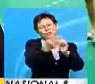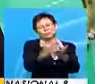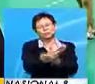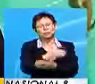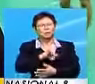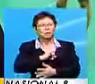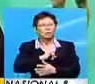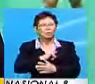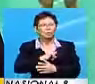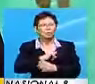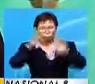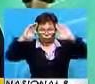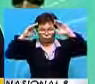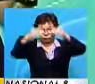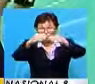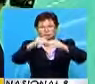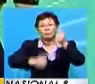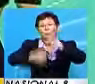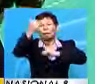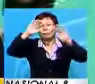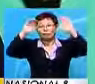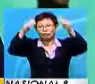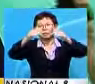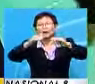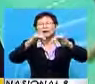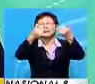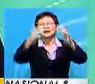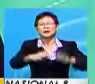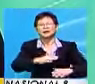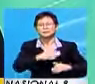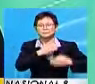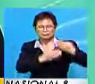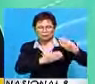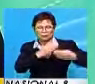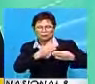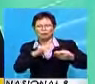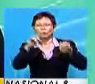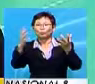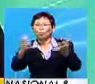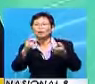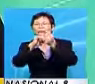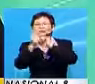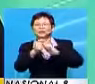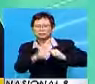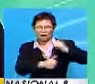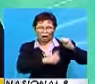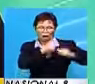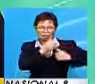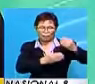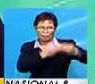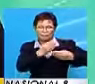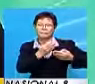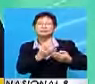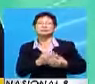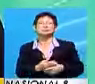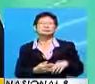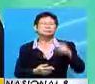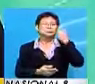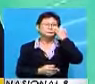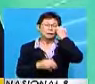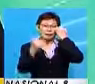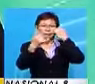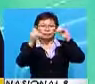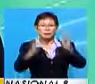Now I'm mostly focused on the player attitude. I want to change the attitude, and then the player can commit